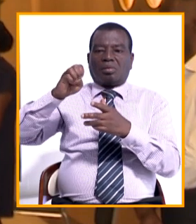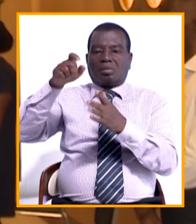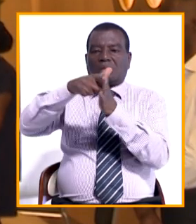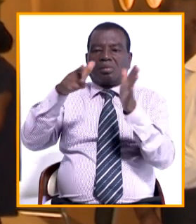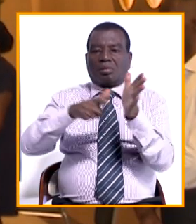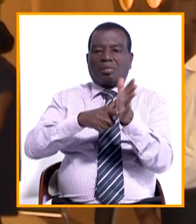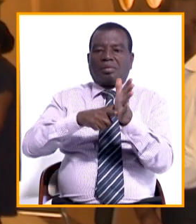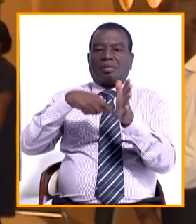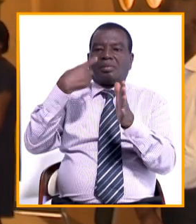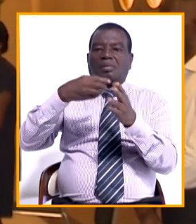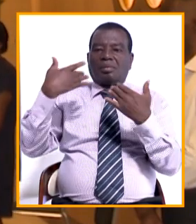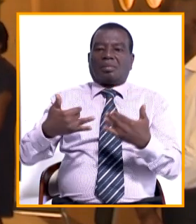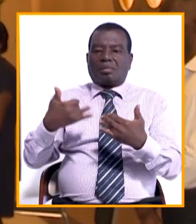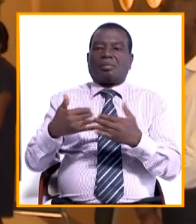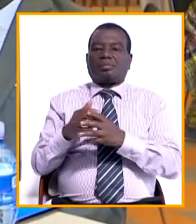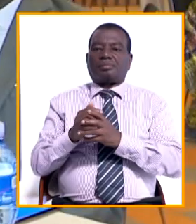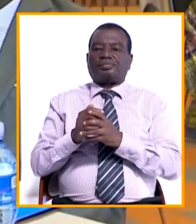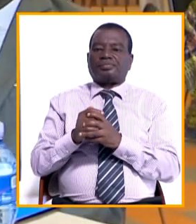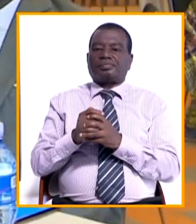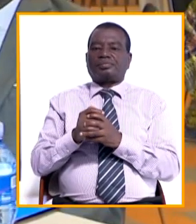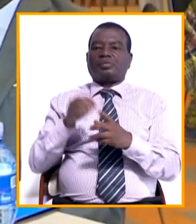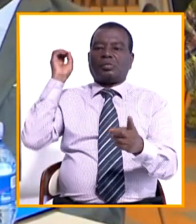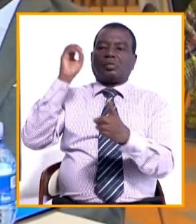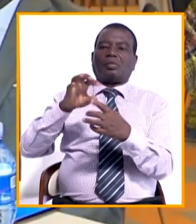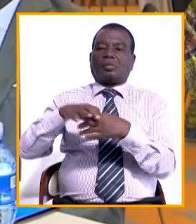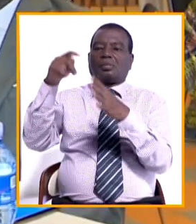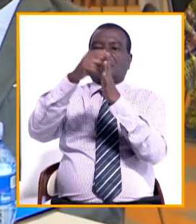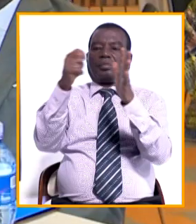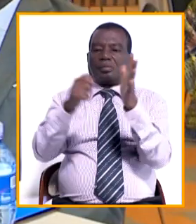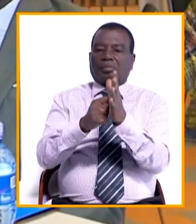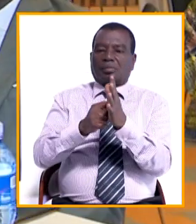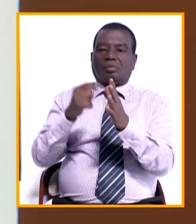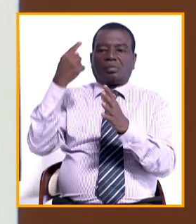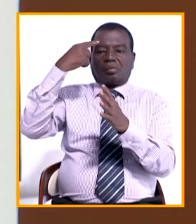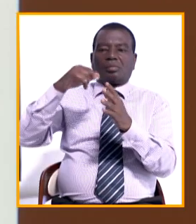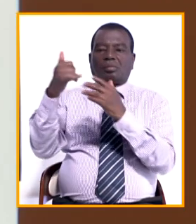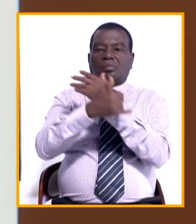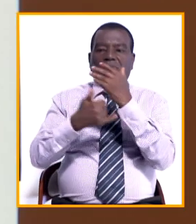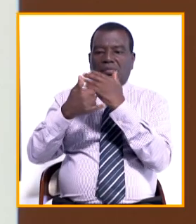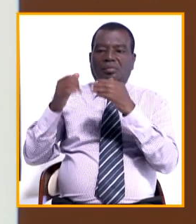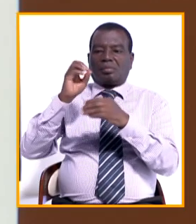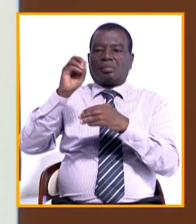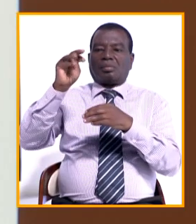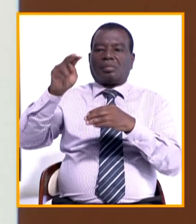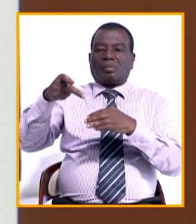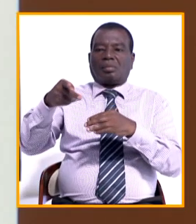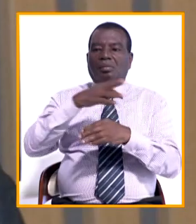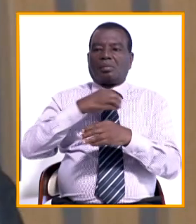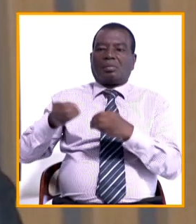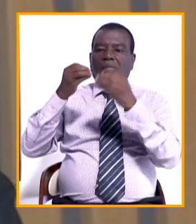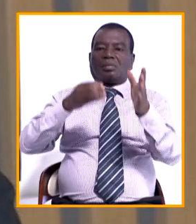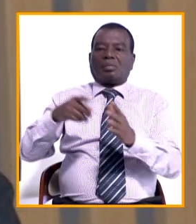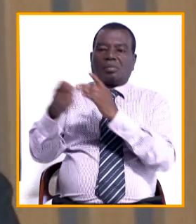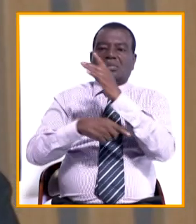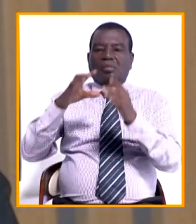loi qui est maintenant en vigueur. L'objectif de ce texte commun aux États membres de l'UEMOA est de rendre effective la répression